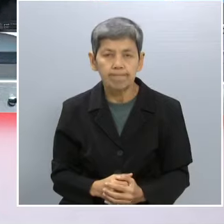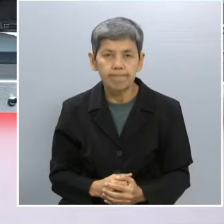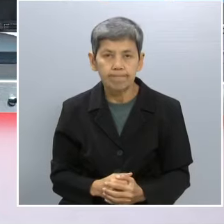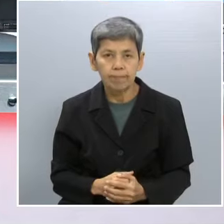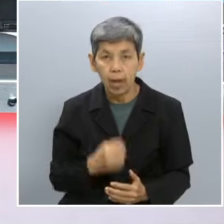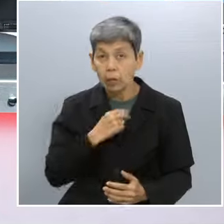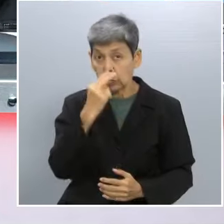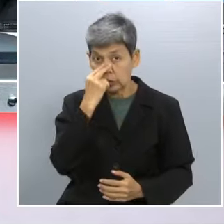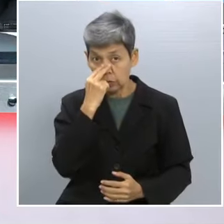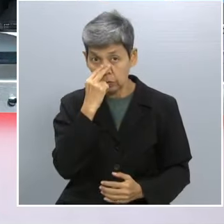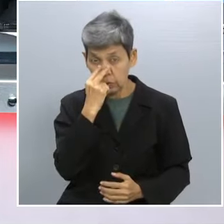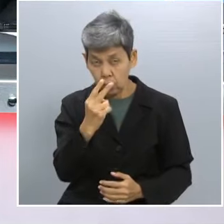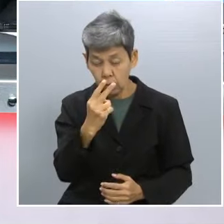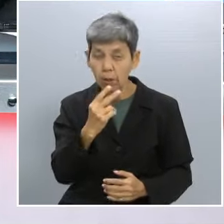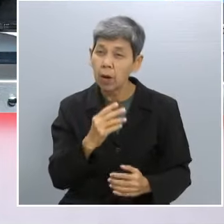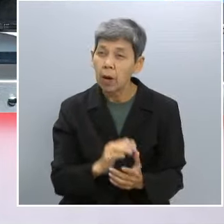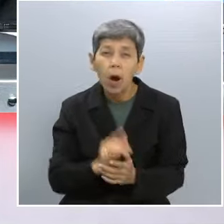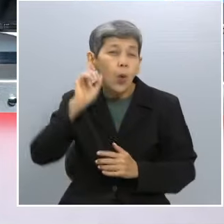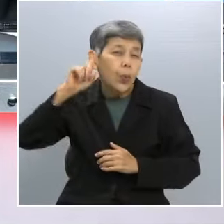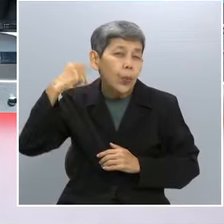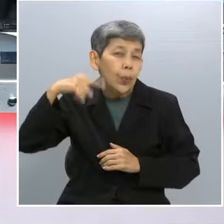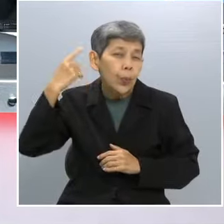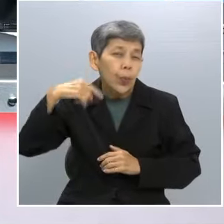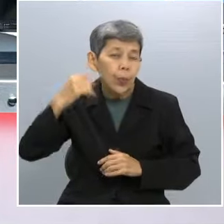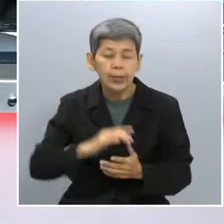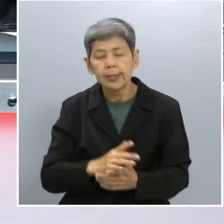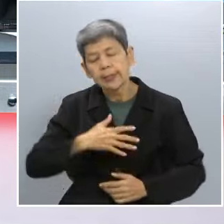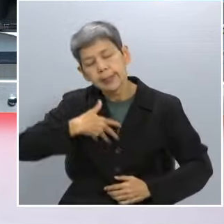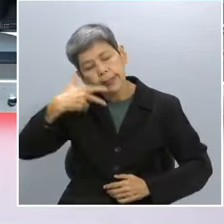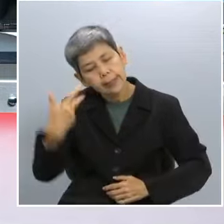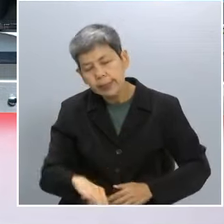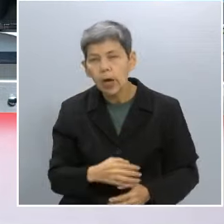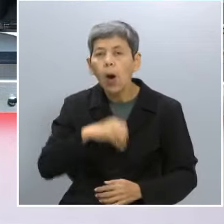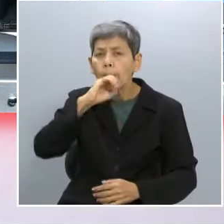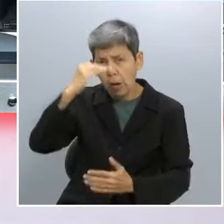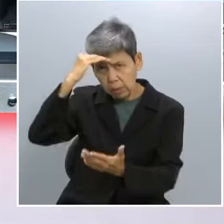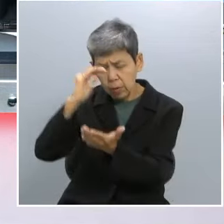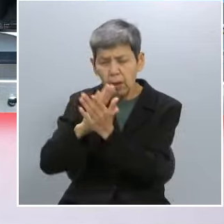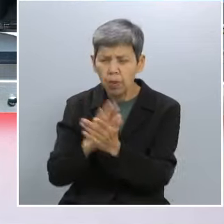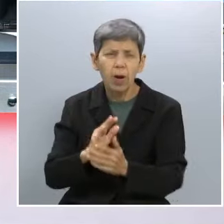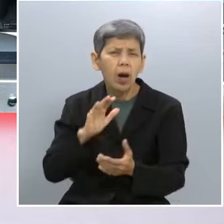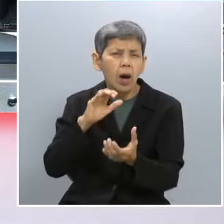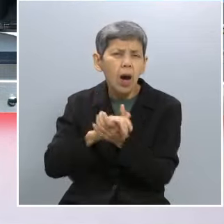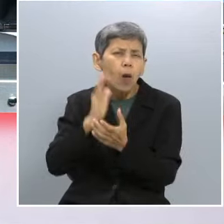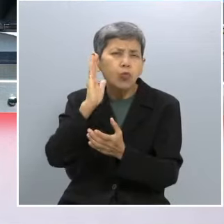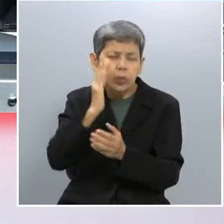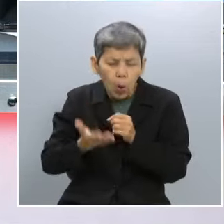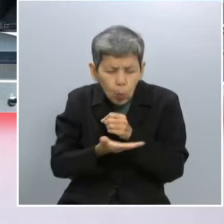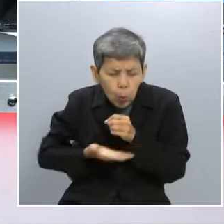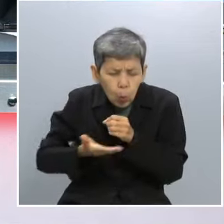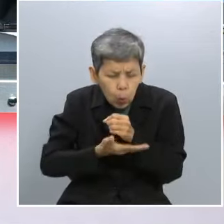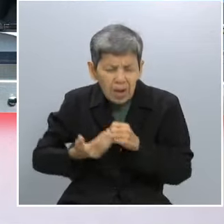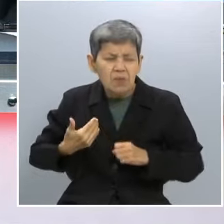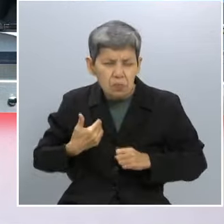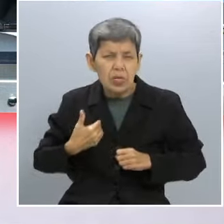ไปดูอีกเรื่องนึงนะครับกรณีของสาวคนนึงนะฮะสุดช้ำคุณผู้ชมครับโล่ไปแจ้งความนะครับบอกว่าไปถูกอดีตสามีติดยาเสพติดตามทำล้ายร่าง